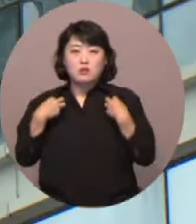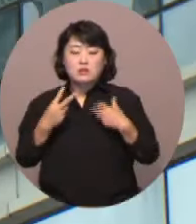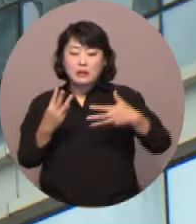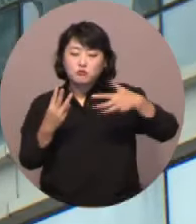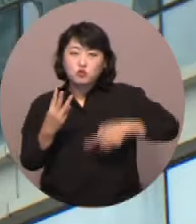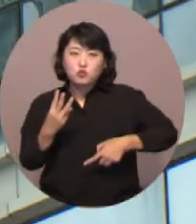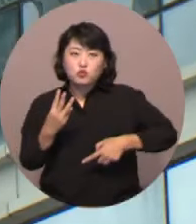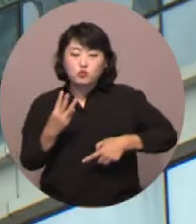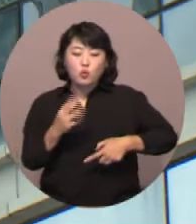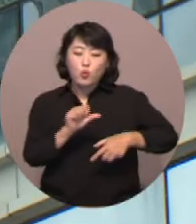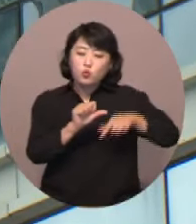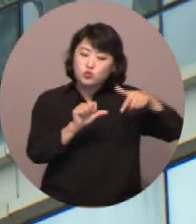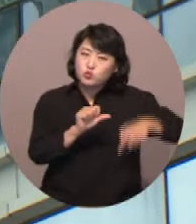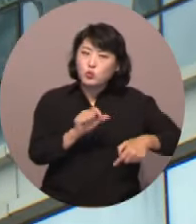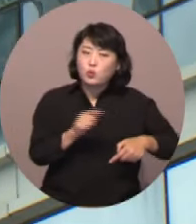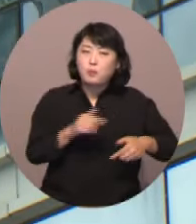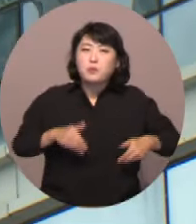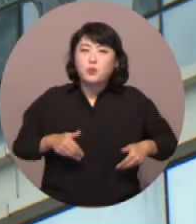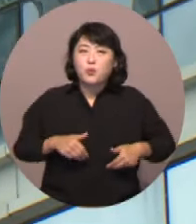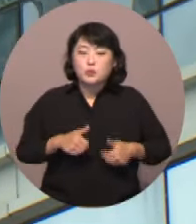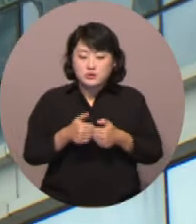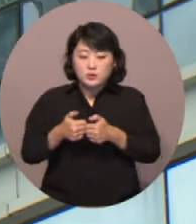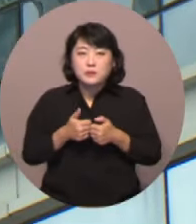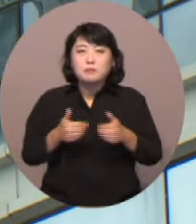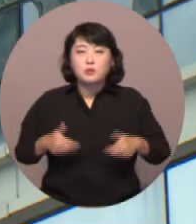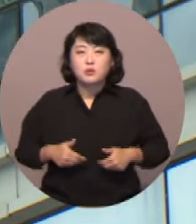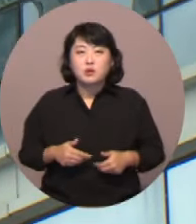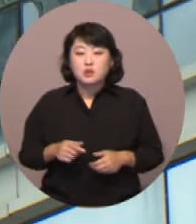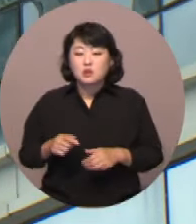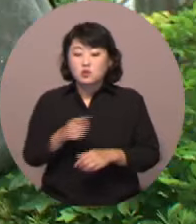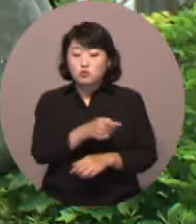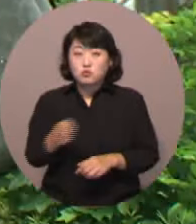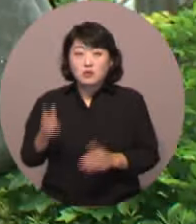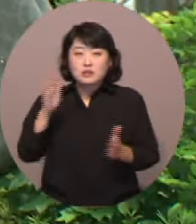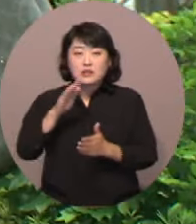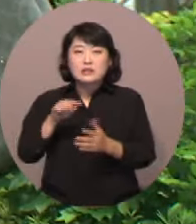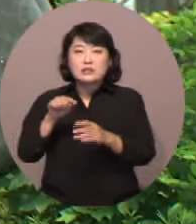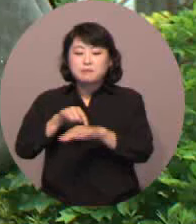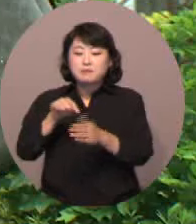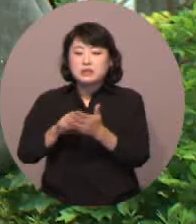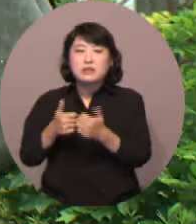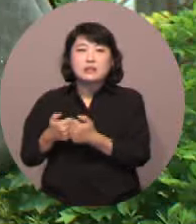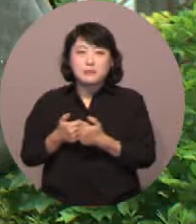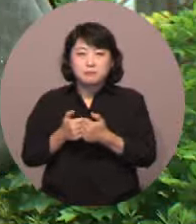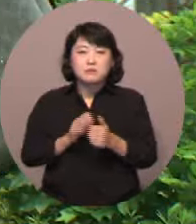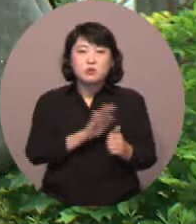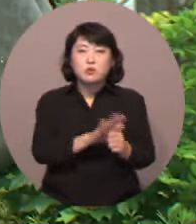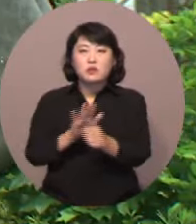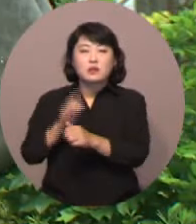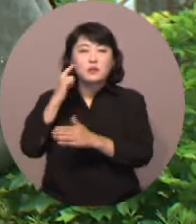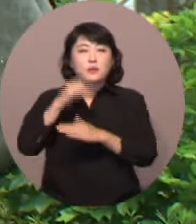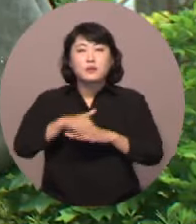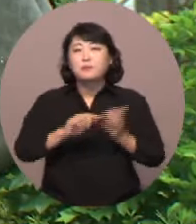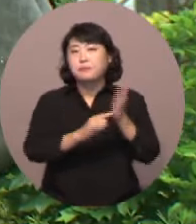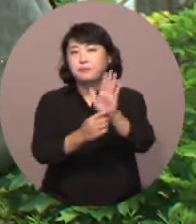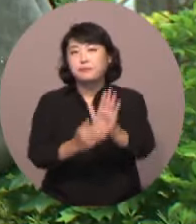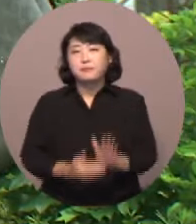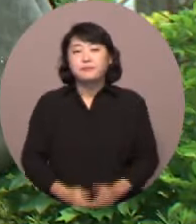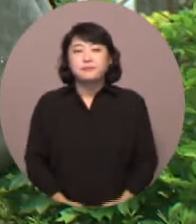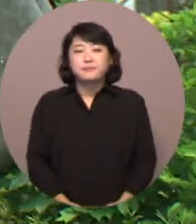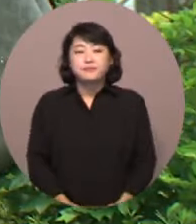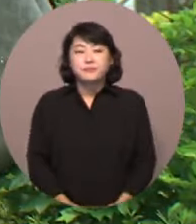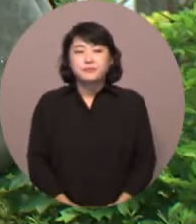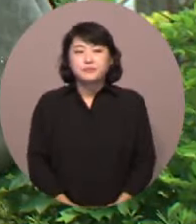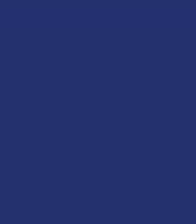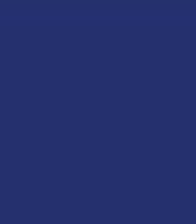3주에서 5주가 더 걸릴 것이라며 두 학생의 심리 상담을 지원하겠다고 밝혔습니다. MBC 뉴스 김성국입니다.